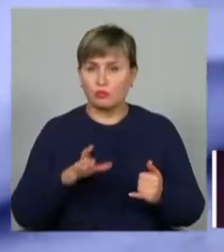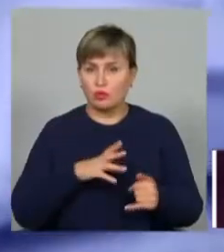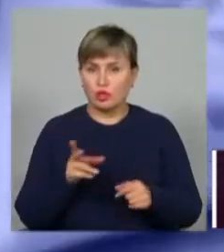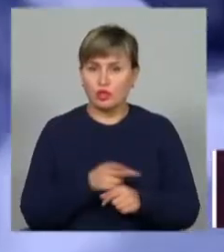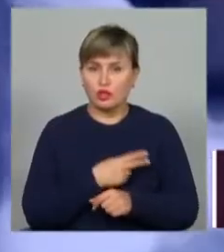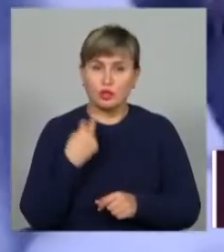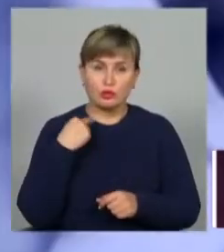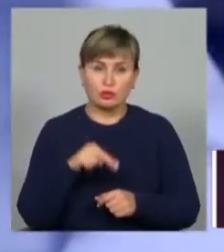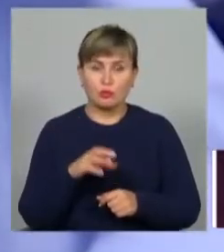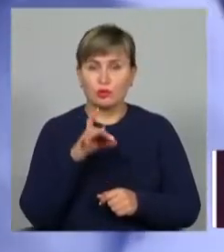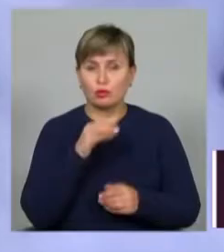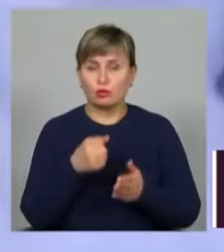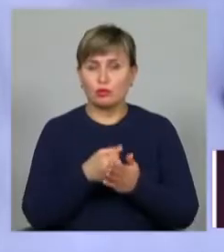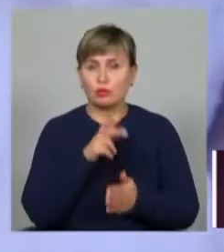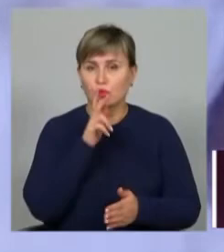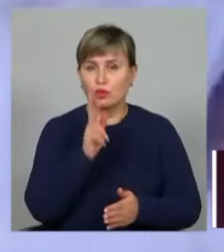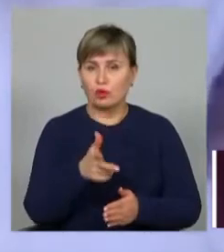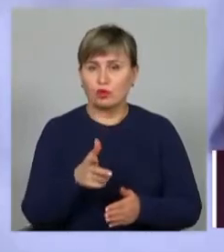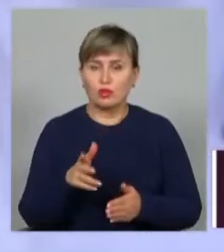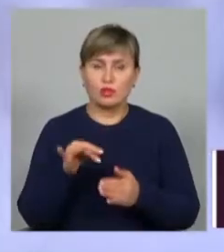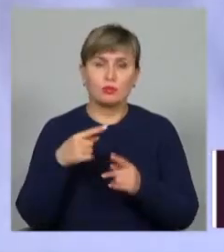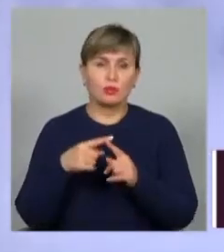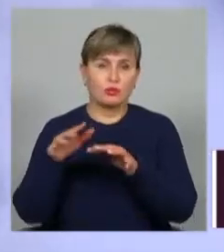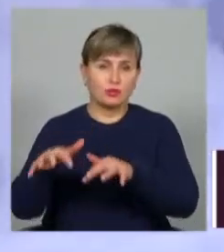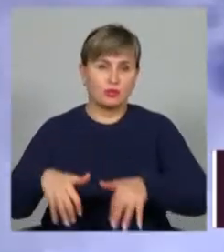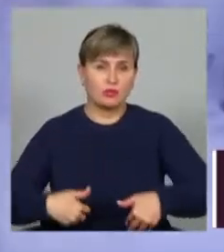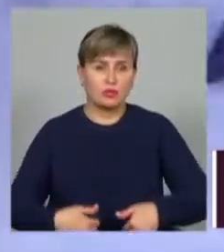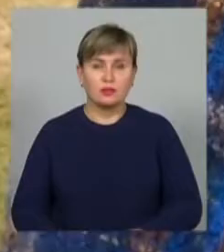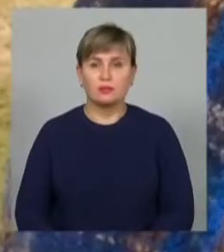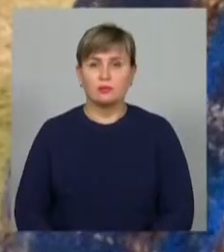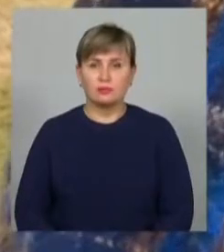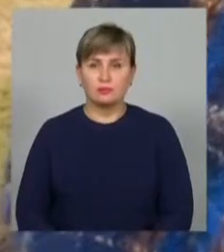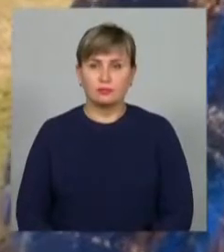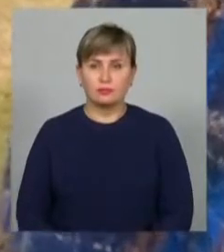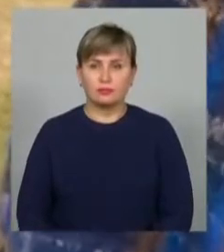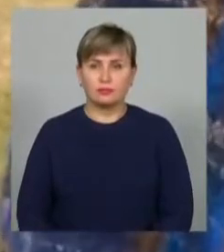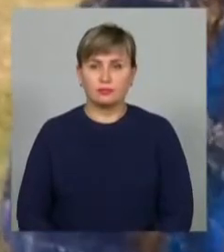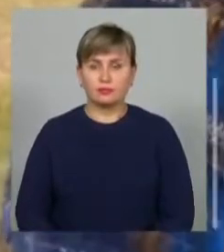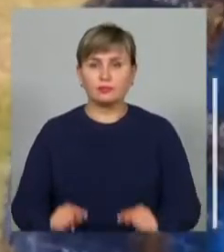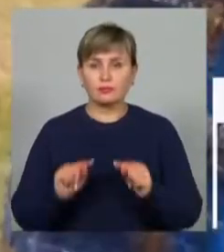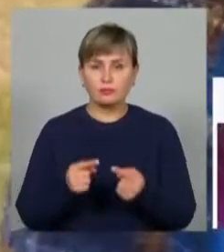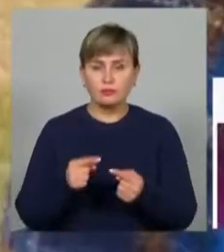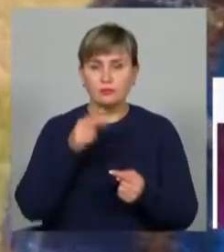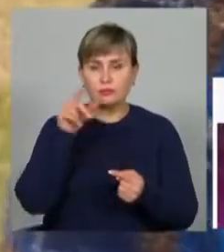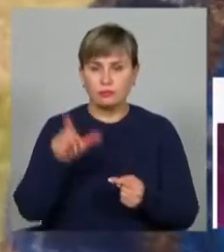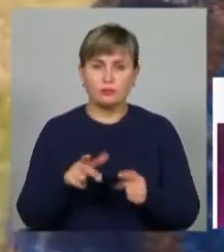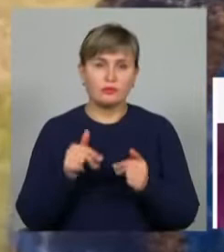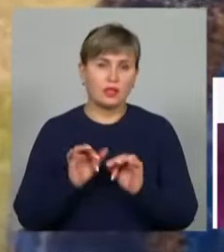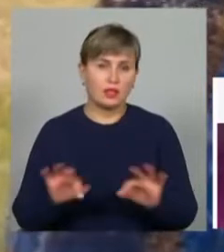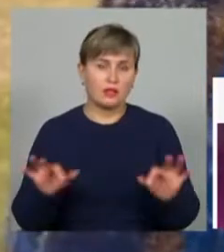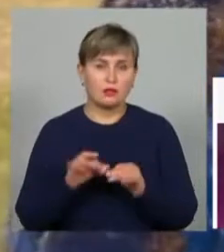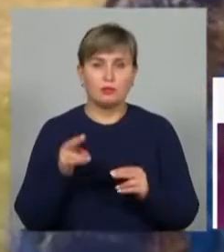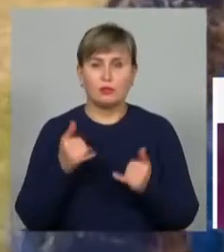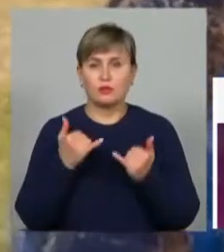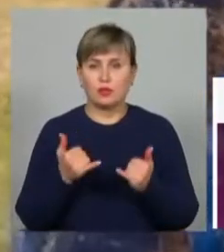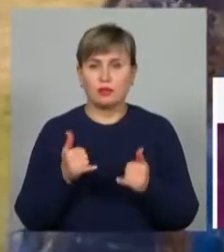лишение свободы сроком до 3 лет с конфискацией имущества. задержанный дал признательные показания. По данному